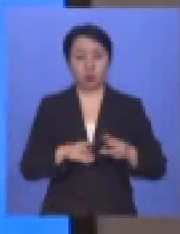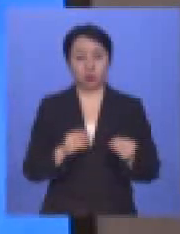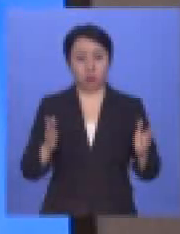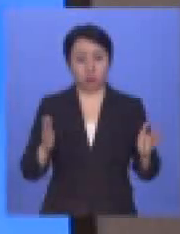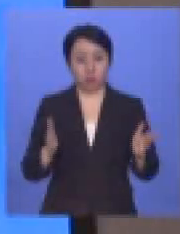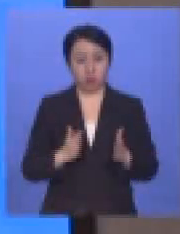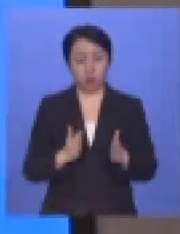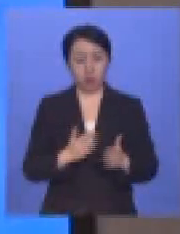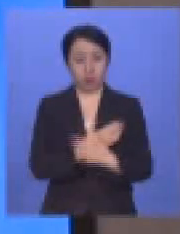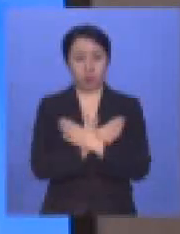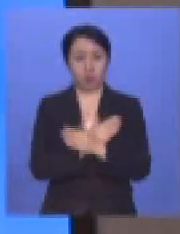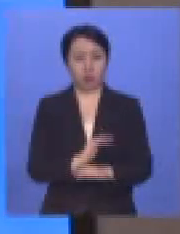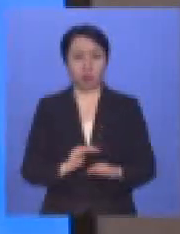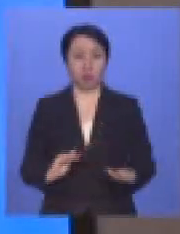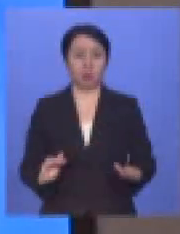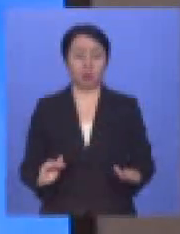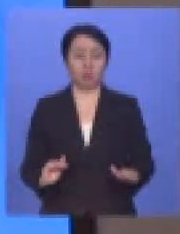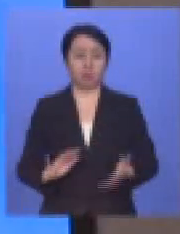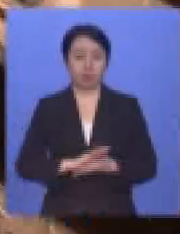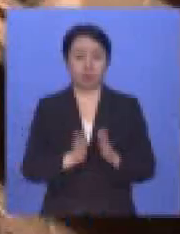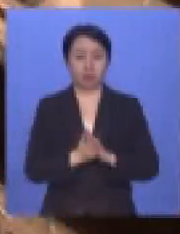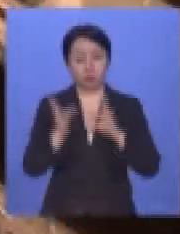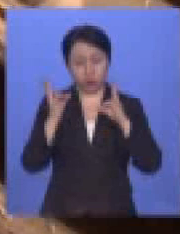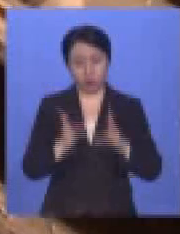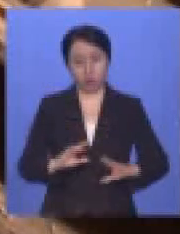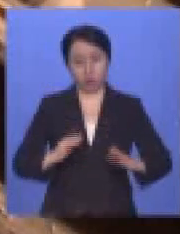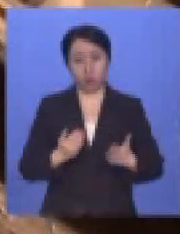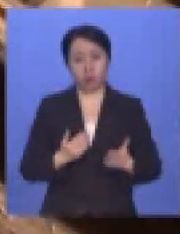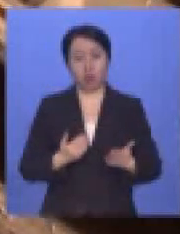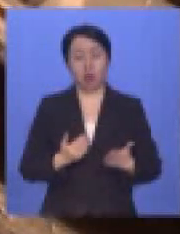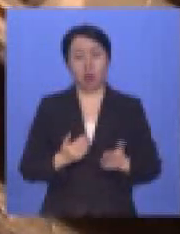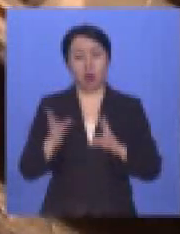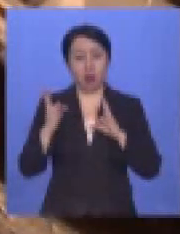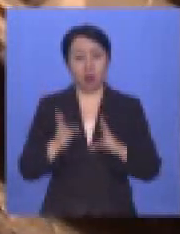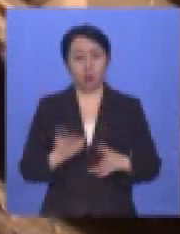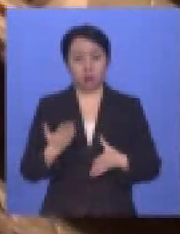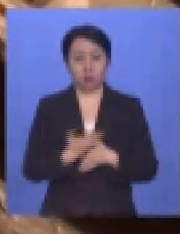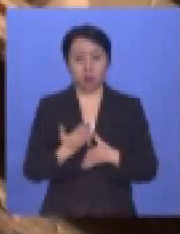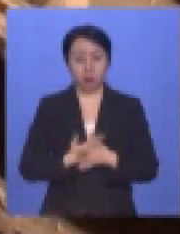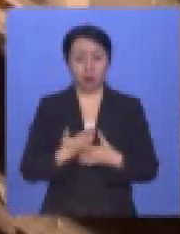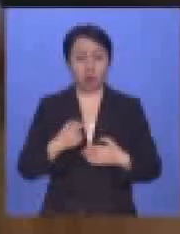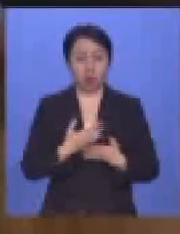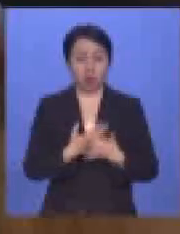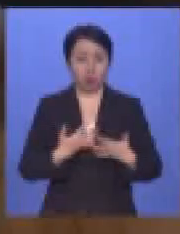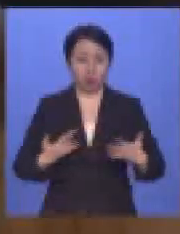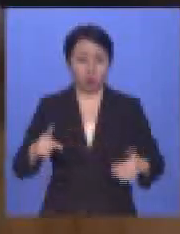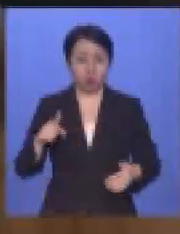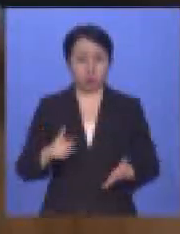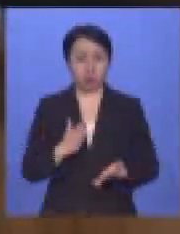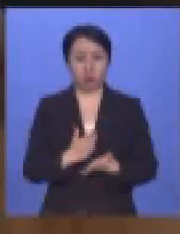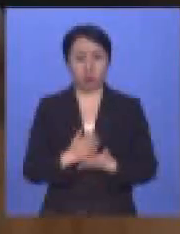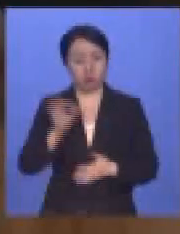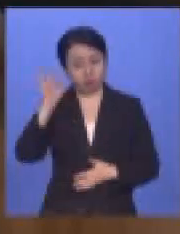снижение гибели детей в условиях ЧС. ЧСники разместили аварийно-спасательное оборудование. Здесь же